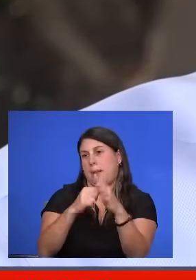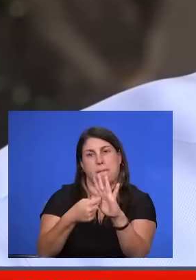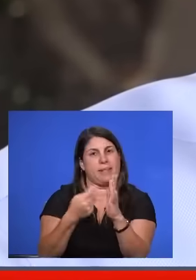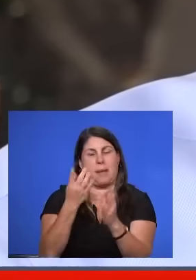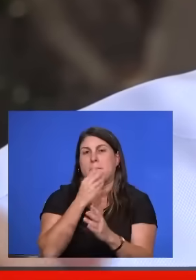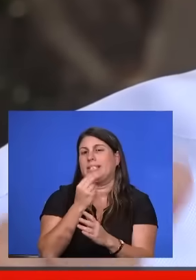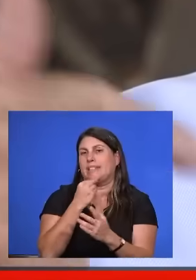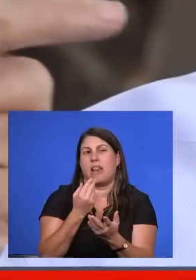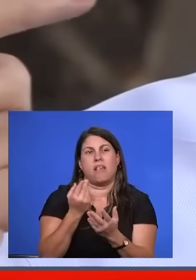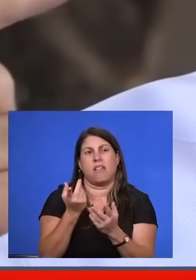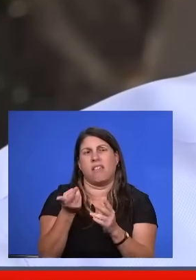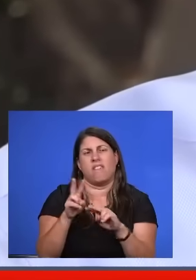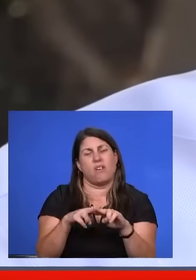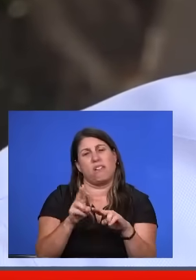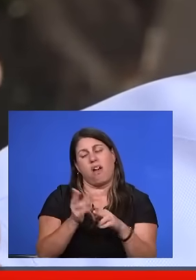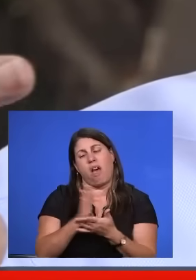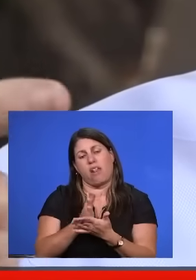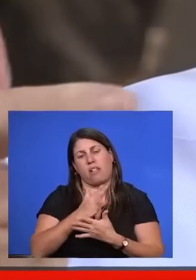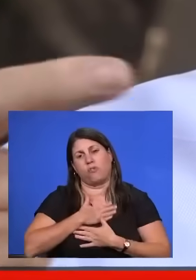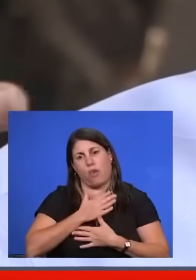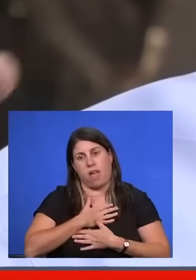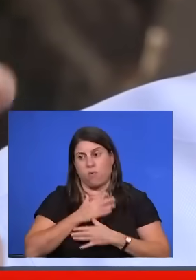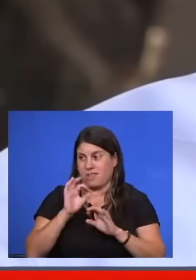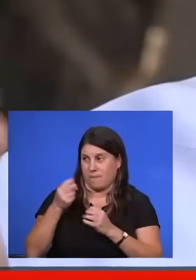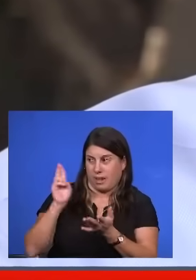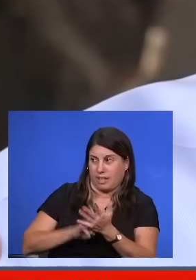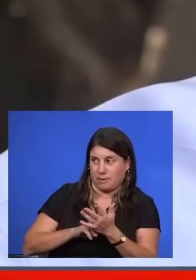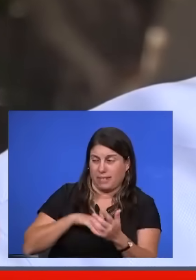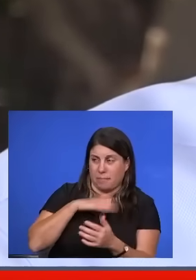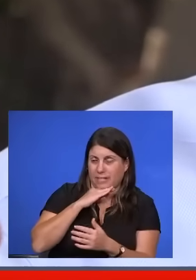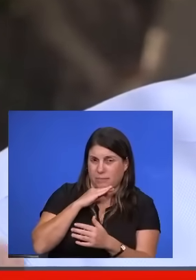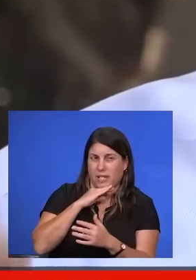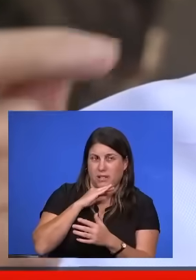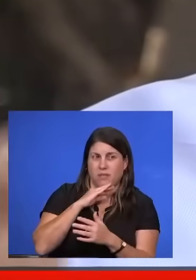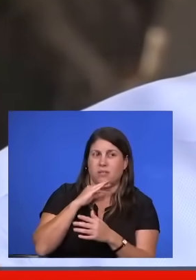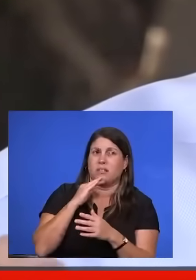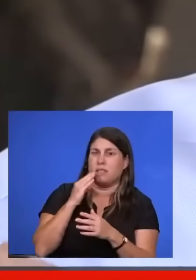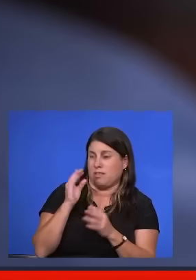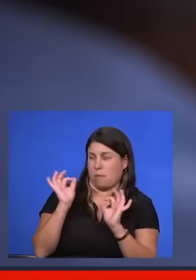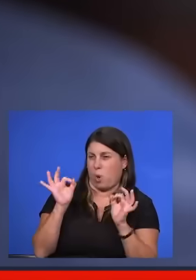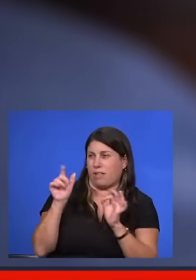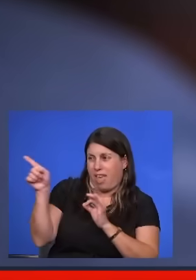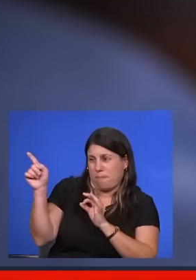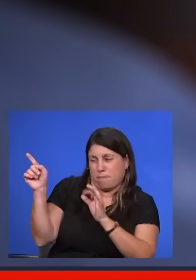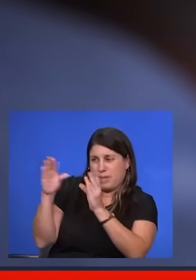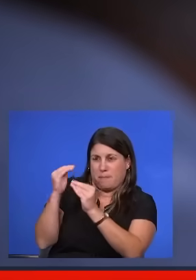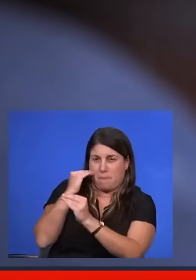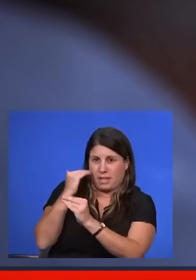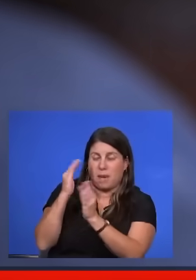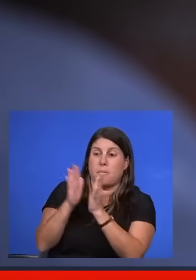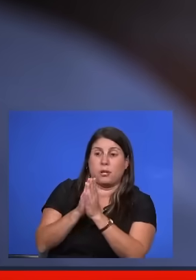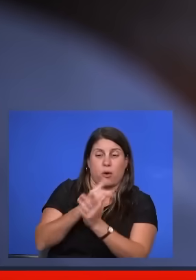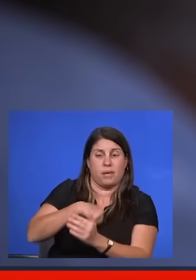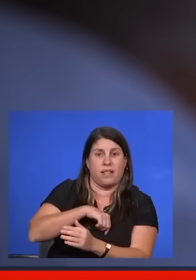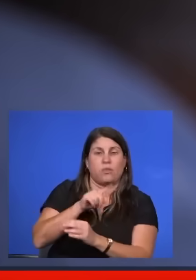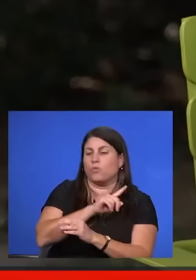הכדור בידינו. האם זה לגיטימציה מספיקה, בייחוד אל מול האמריקאים, שביקשו מאיתנו שלא תהיה פה מלחמה